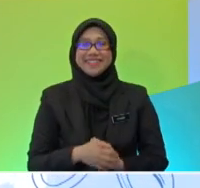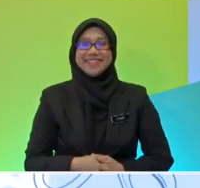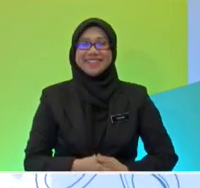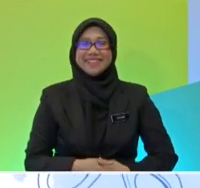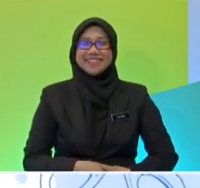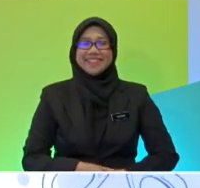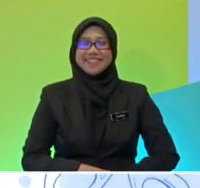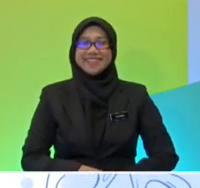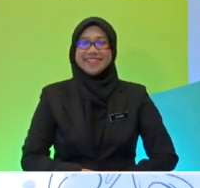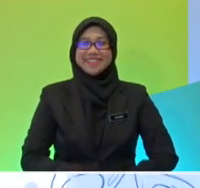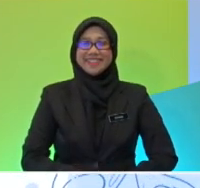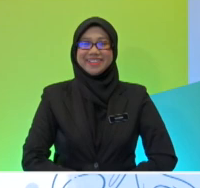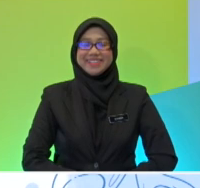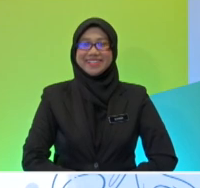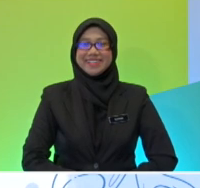oke